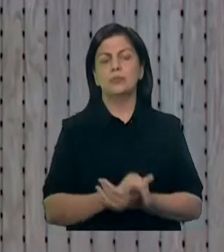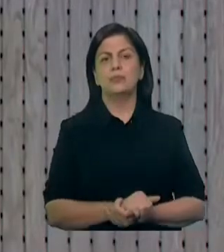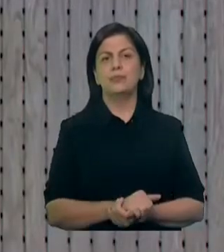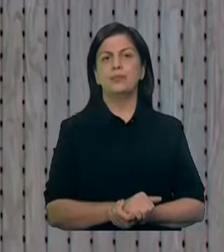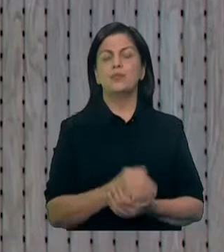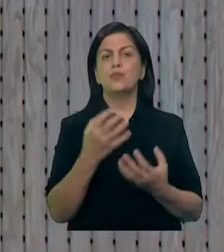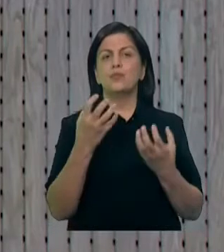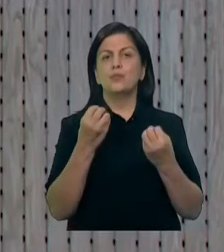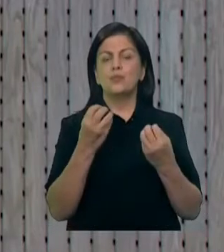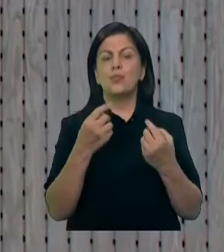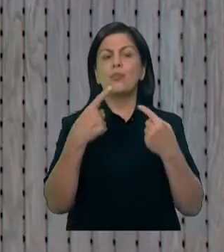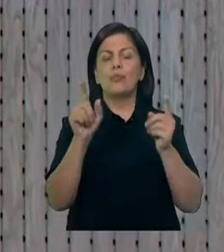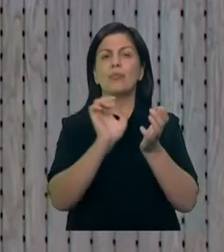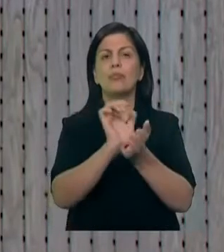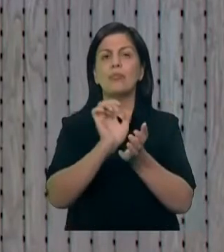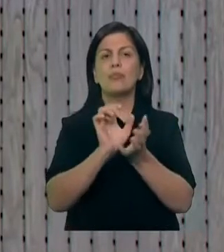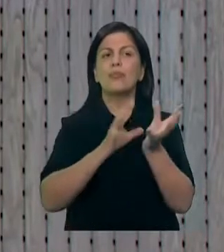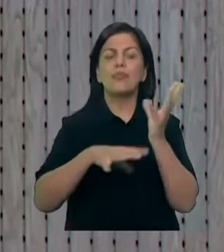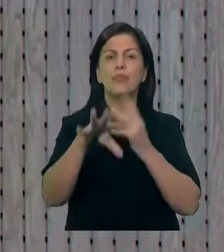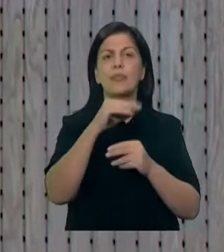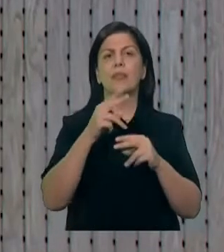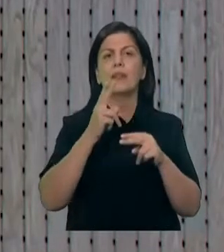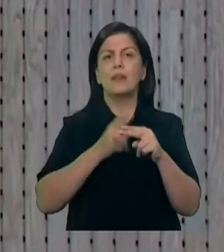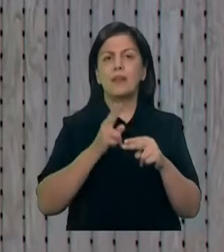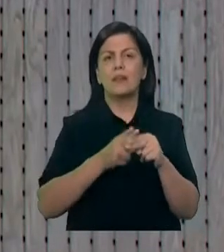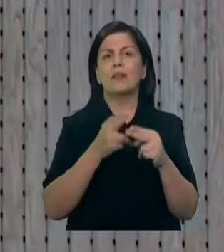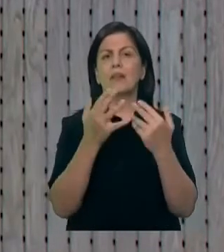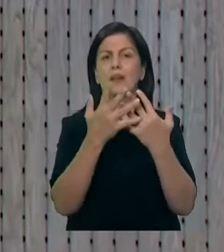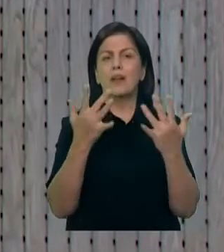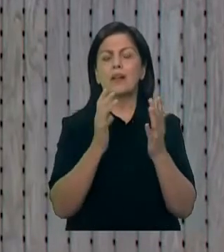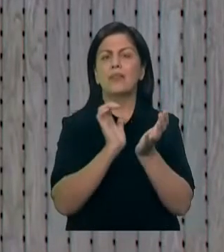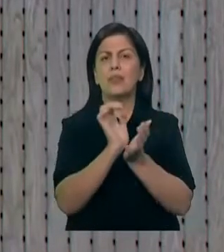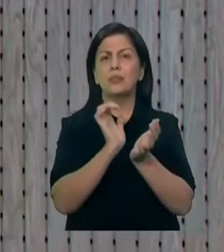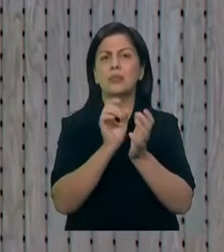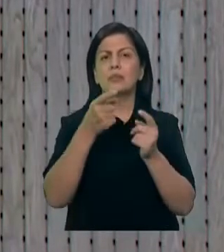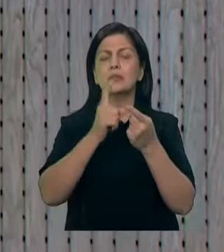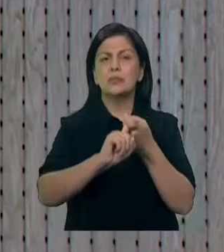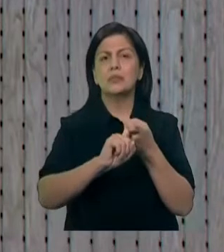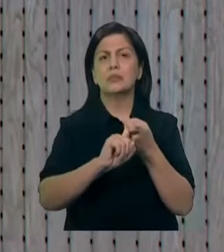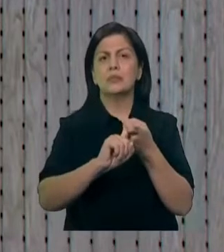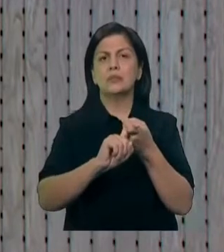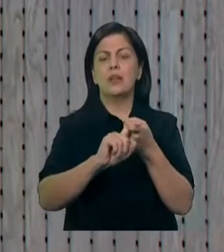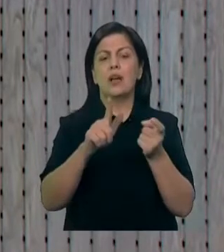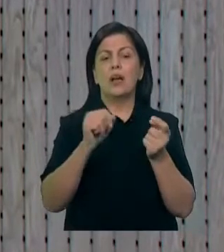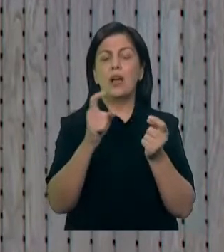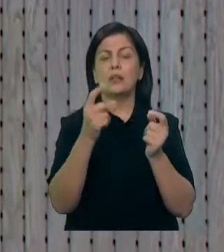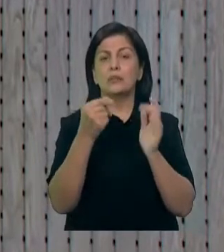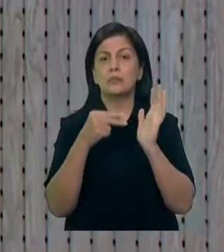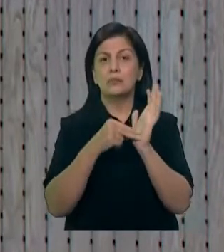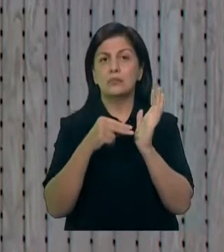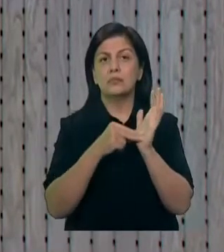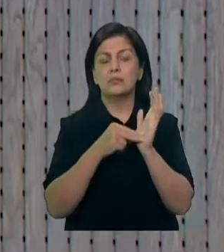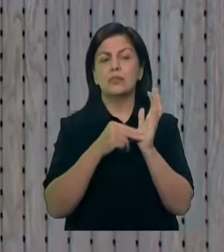Digər istehlakçılara verilən həmçinin metanol və karbamit məhsullarının istehsalında xammal kimi istifadə olunan qazın tarifi